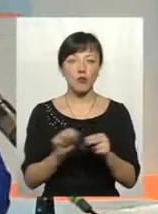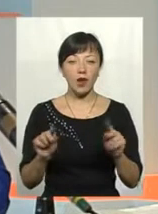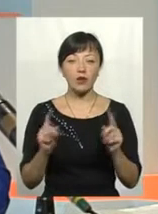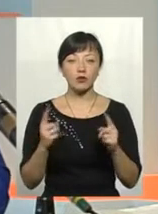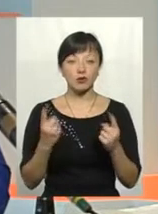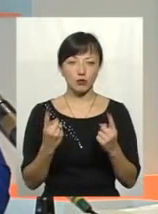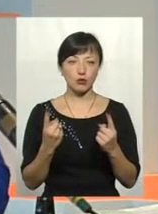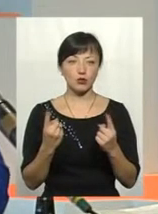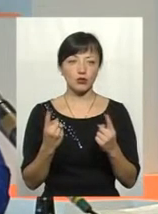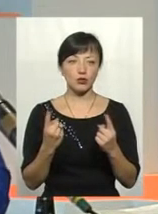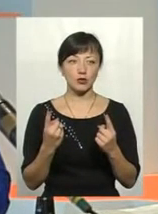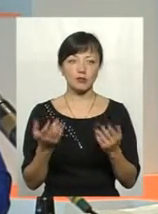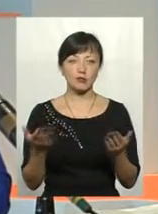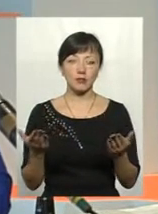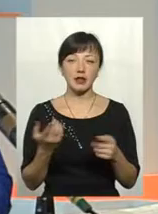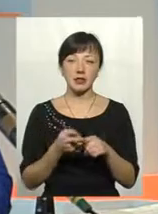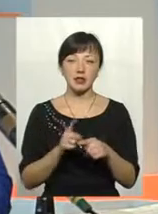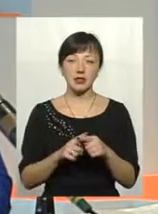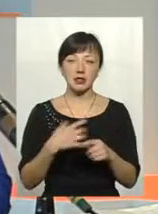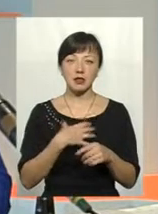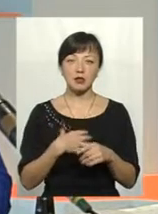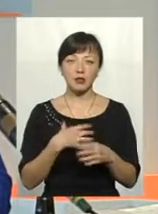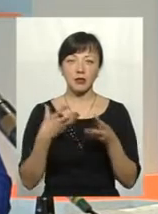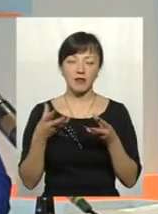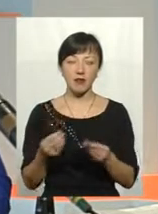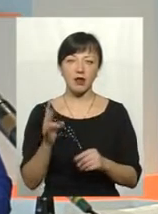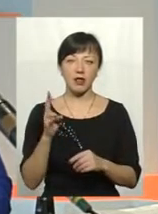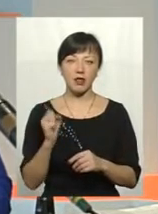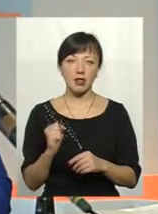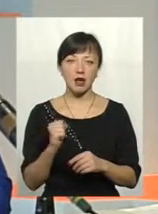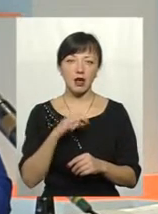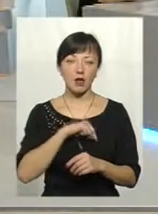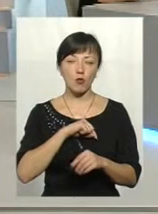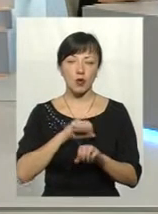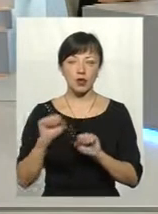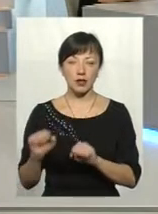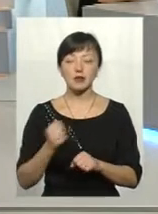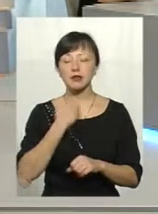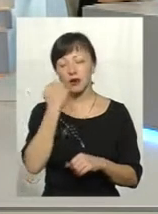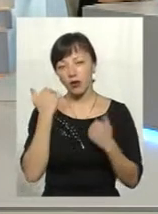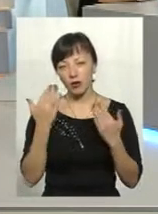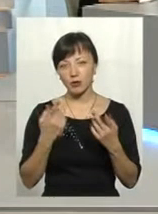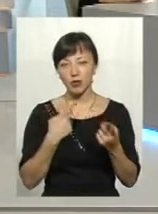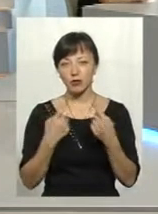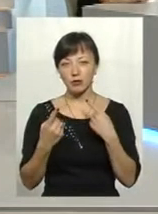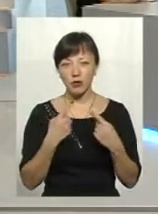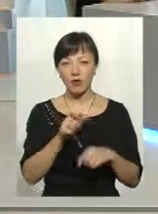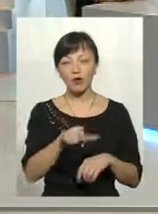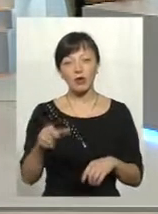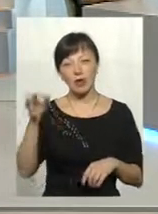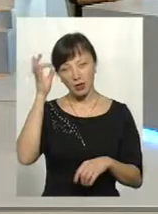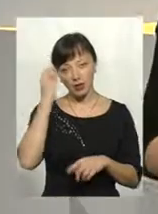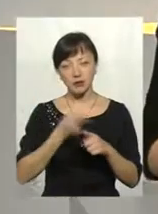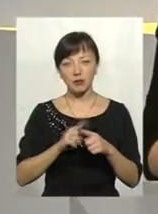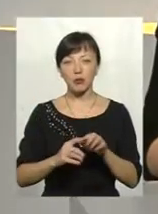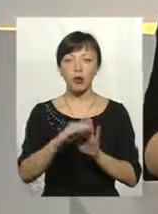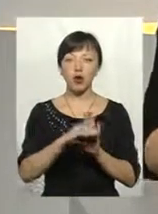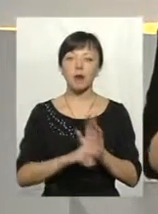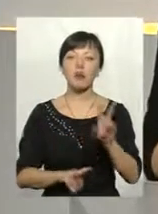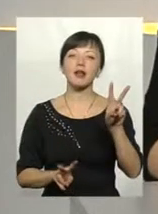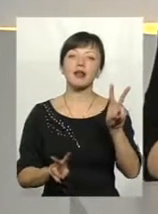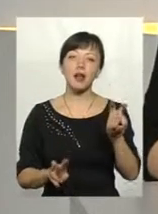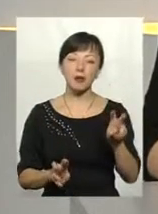що це суттєво теж впливає на імунітет. Я дякую вам за цю розмову. Глядачам нагадаю, що це була програма